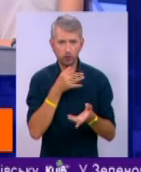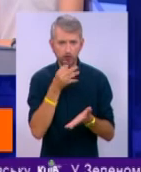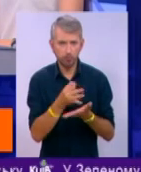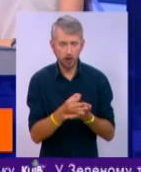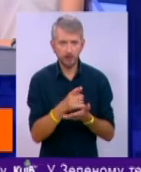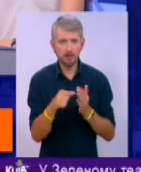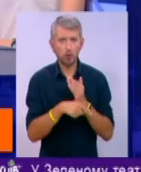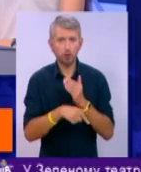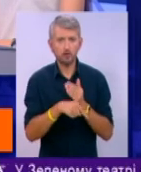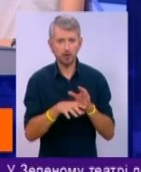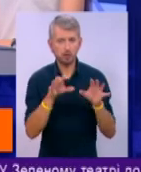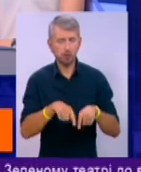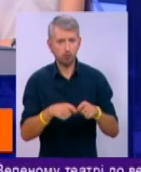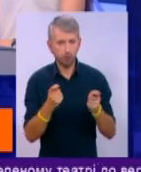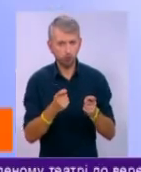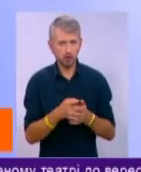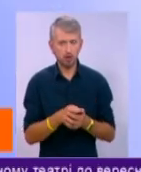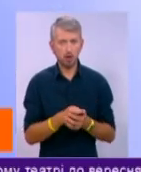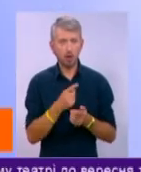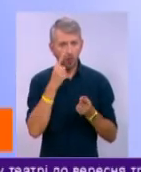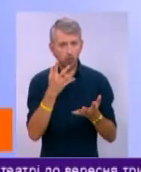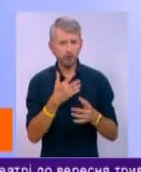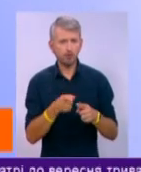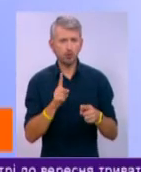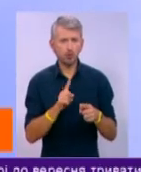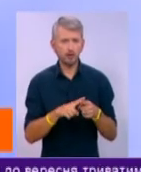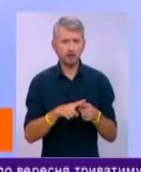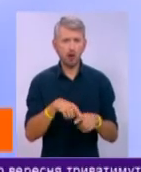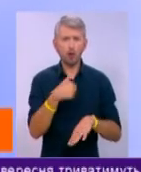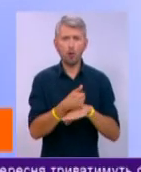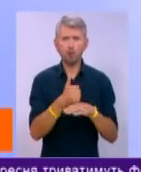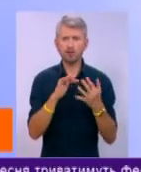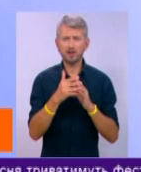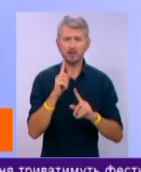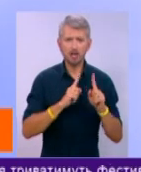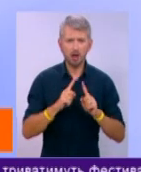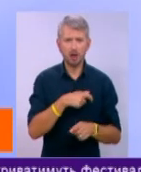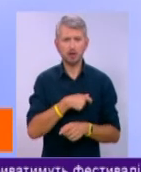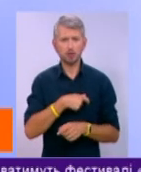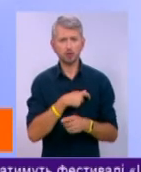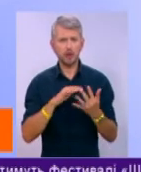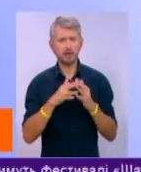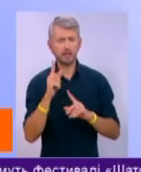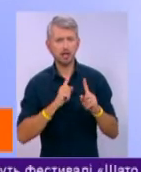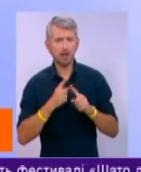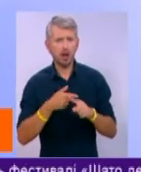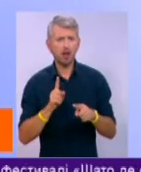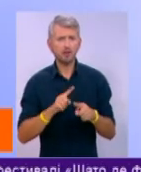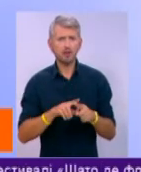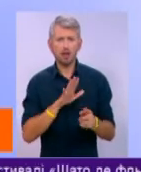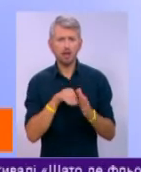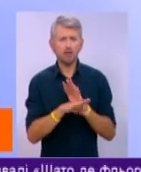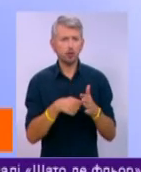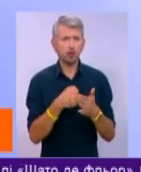за корупційні правопорушення, то, очевидно, це голови сільських рад, депутати сільських рад. Це не відносить